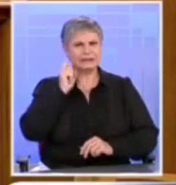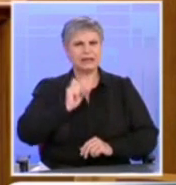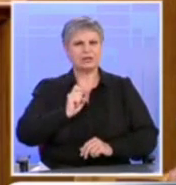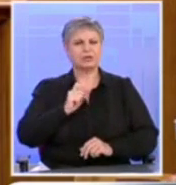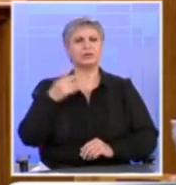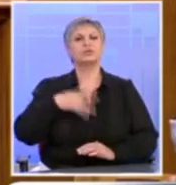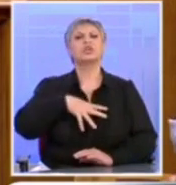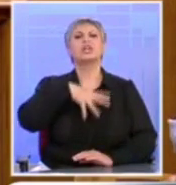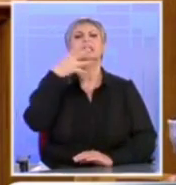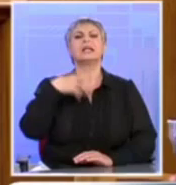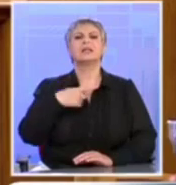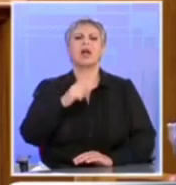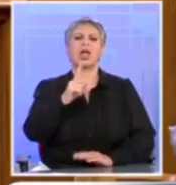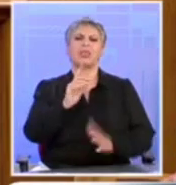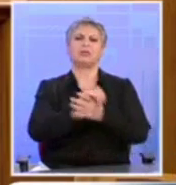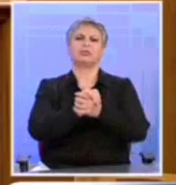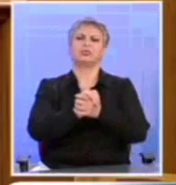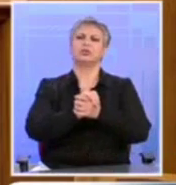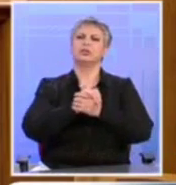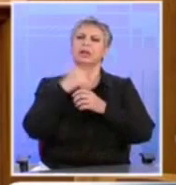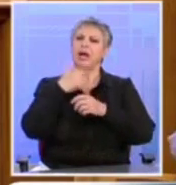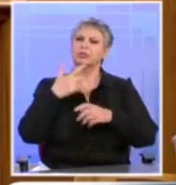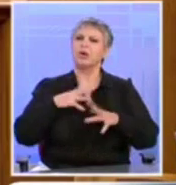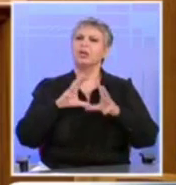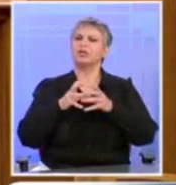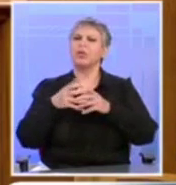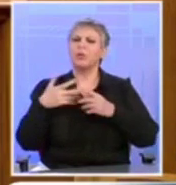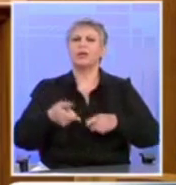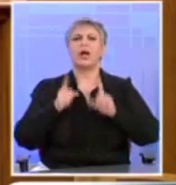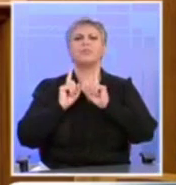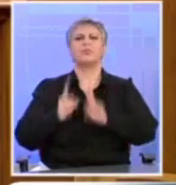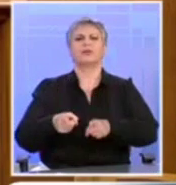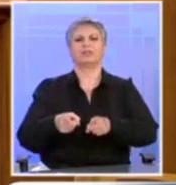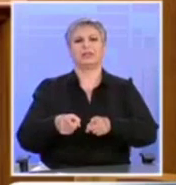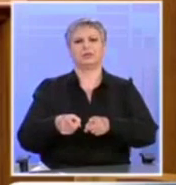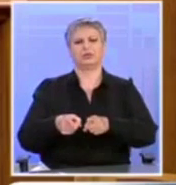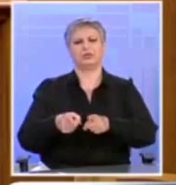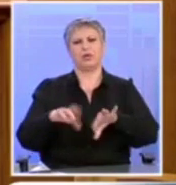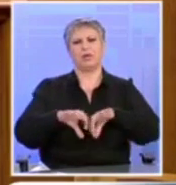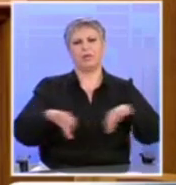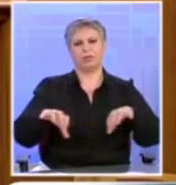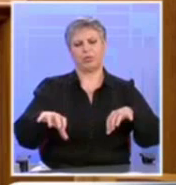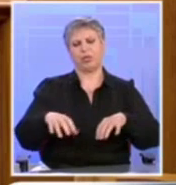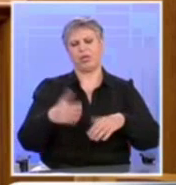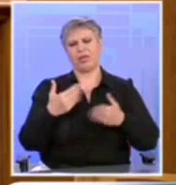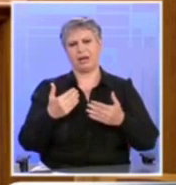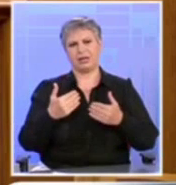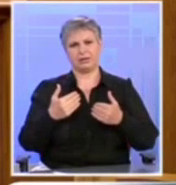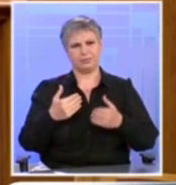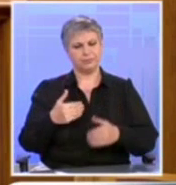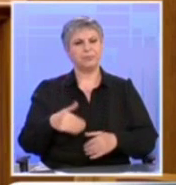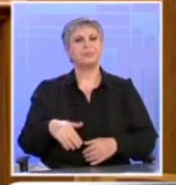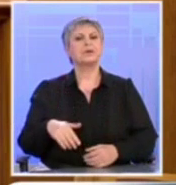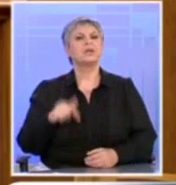ΣΥΡΙΖΑ είναι ενιαίος, ο ΣΥΡΙΖΑ έχει όργανα και αποφασίζουν. Μπαίνουμε στο θέμα. Όπως ξέρετε, συνάδελφοι,